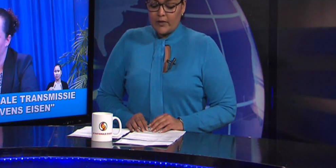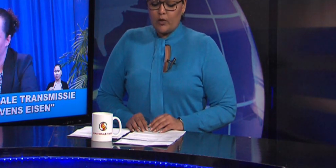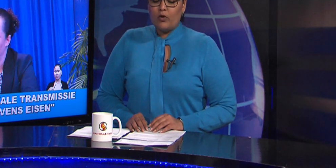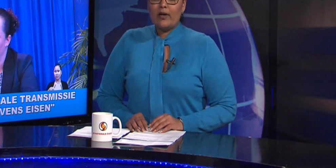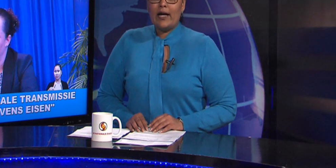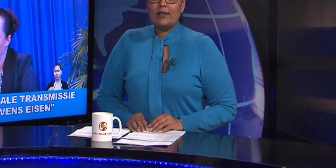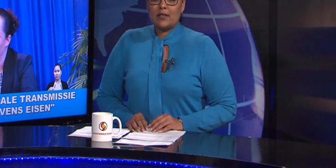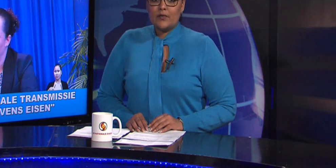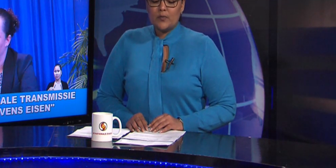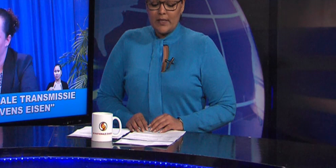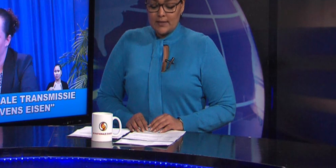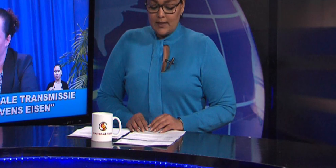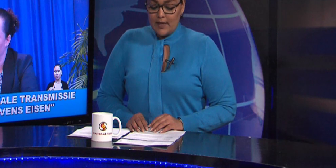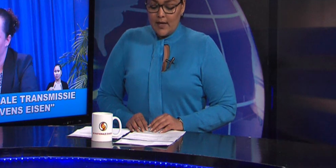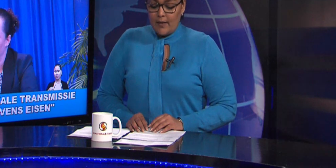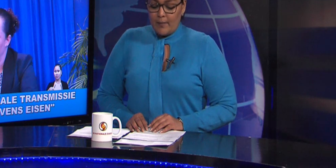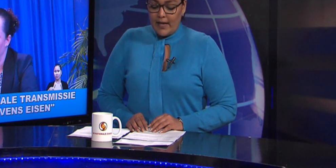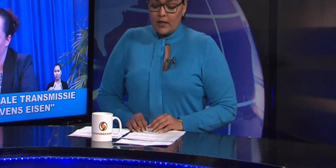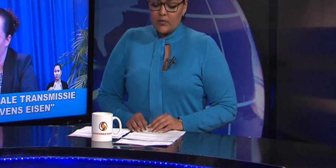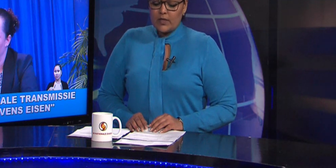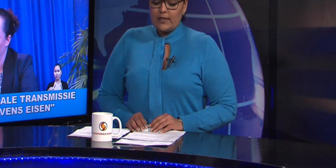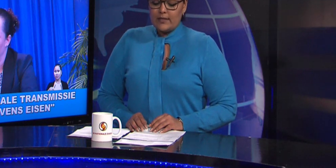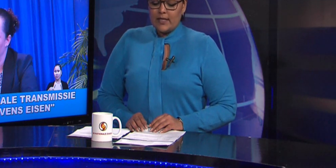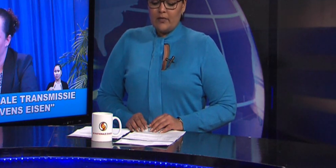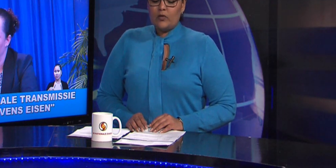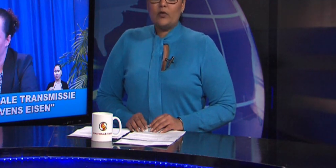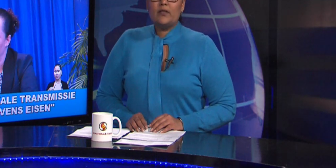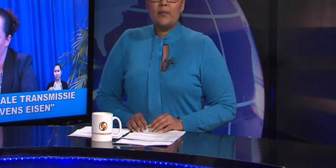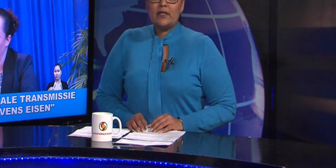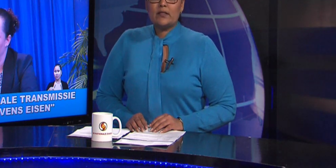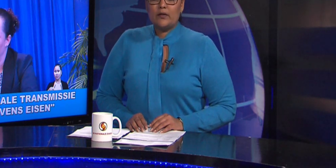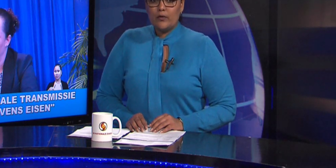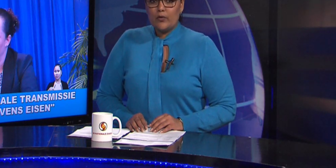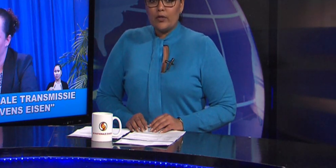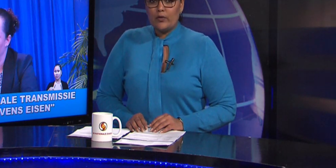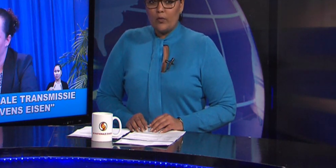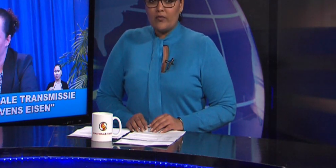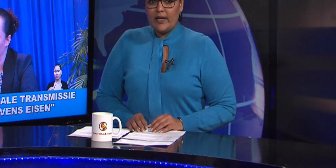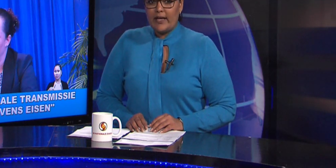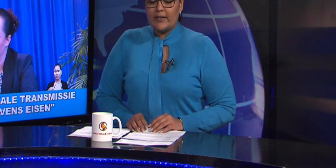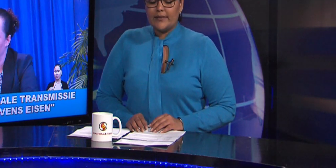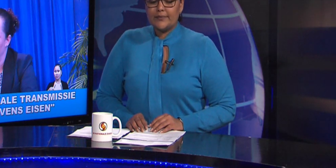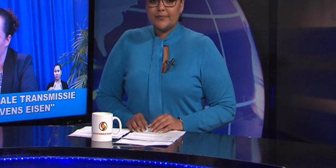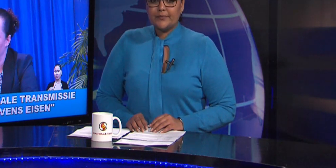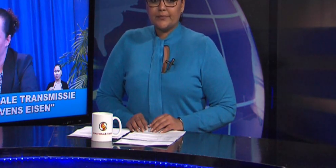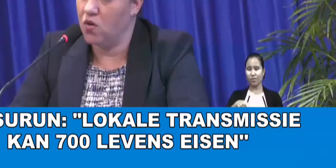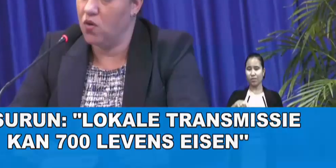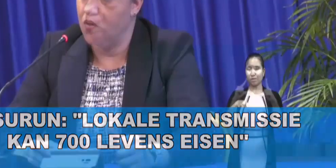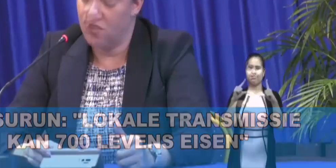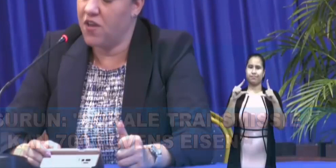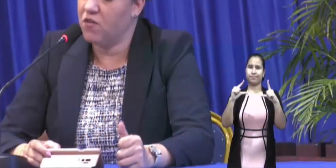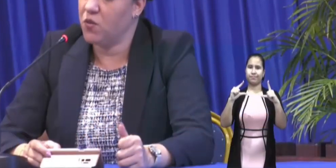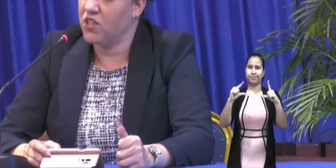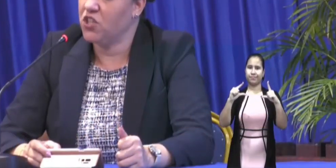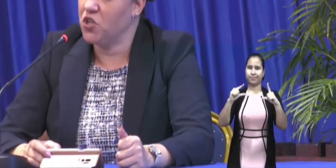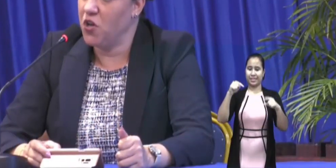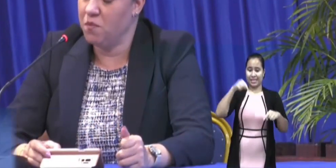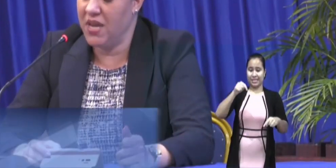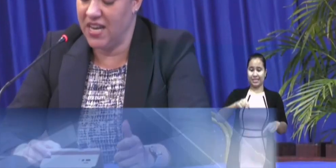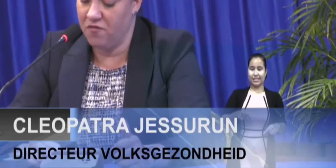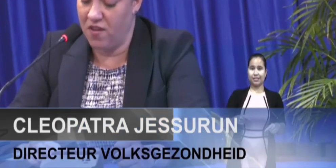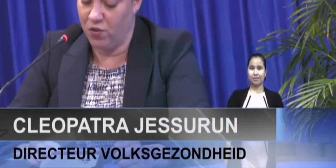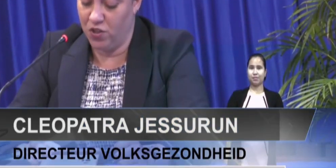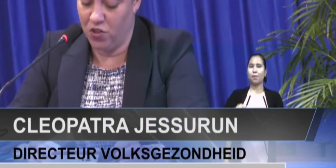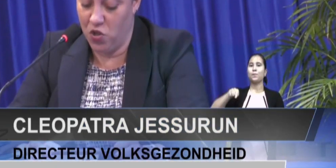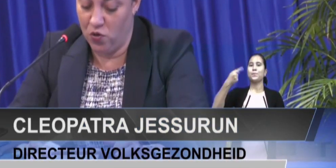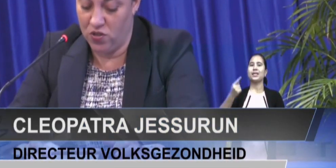zijn van een lokale transmissie, bijkans 700 mensen kunnen overlijden. Deze